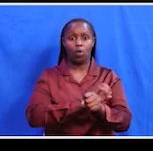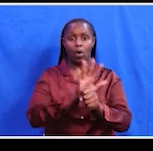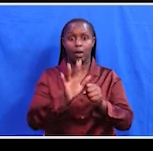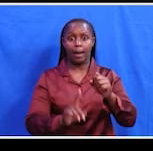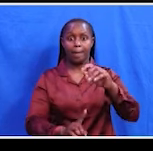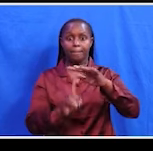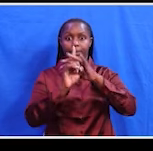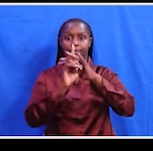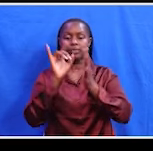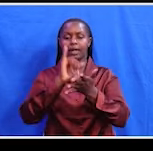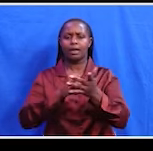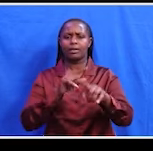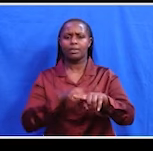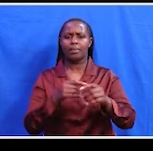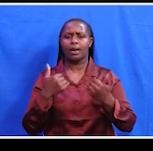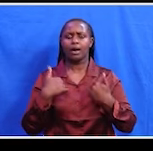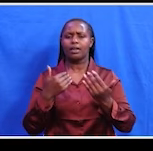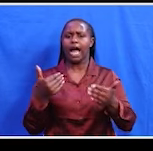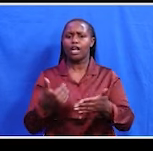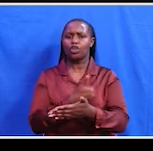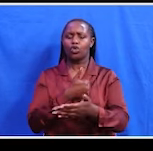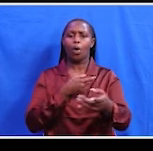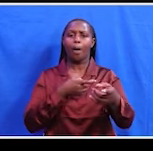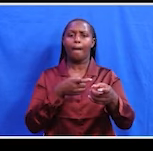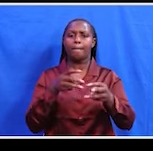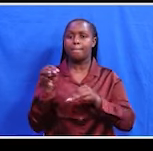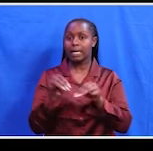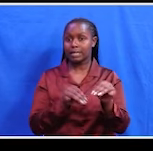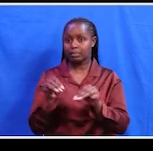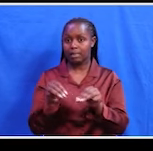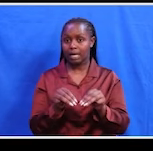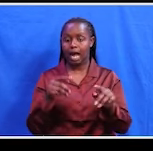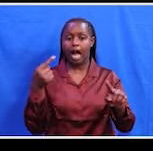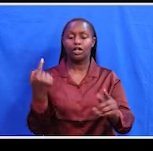ilifika, hapo ilikuwa imepata kama management mpya imeingia na council mpya.